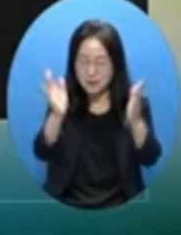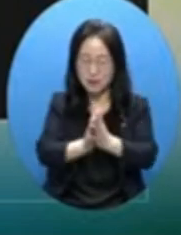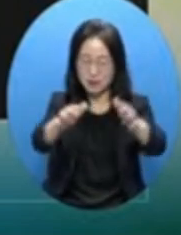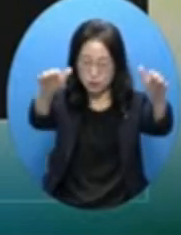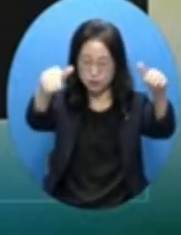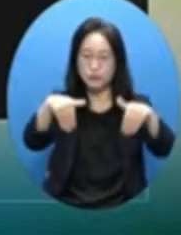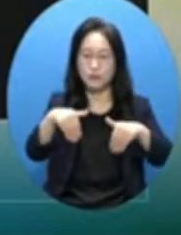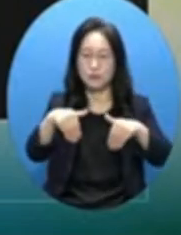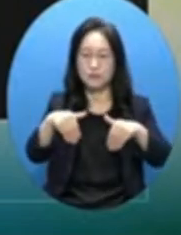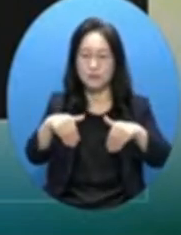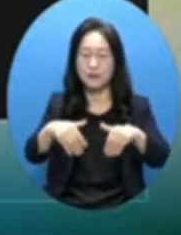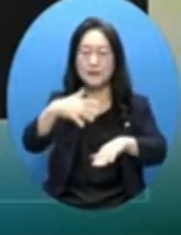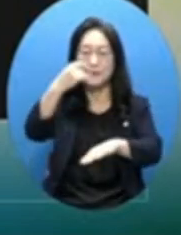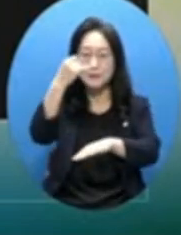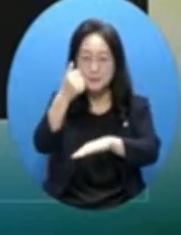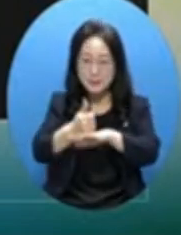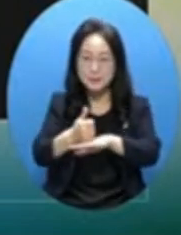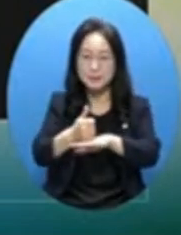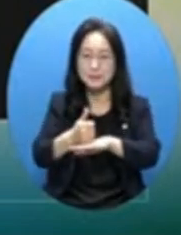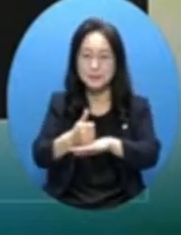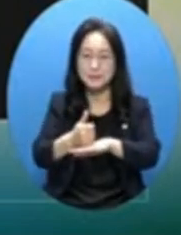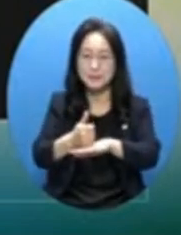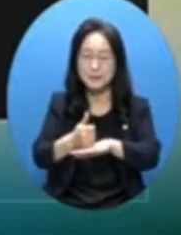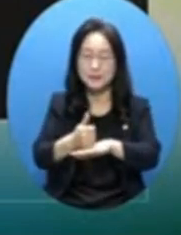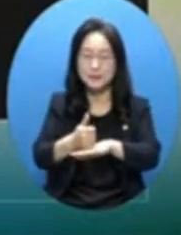불러서 마지막으로